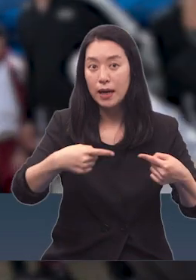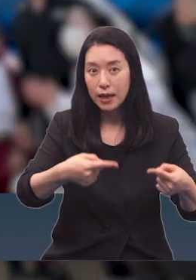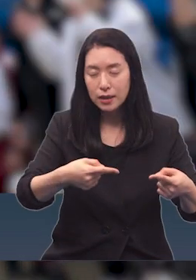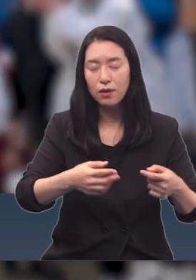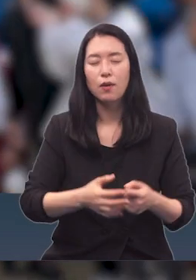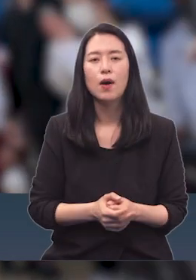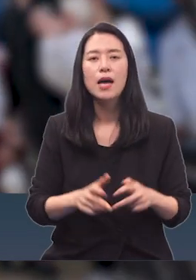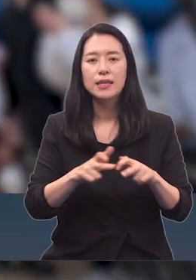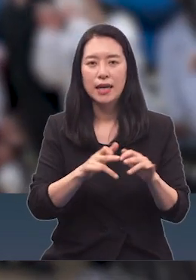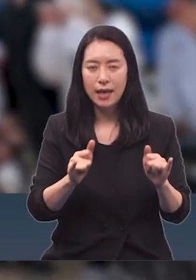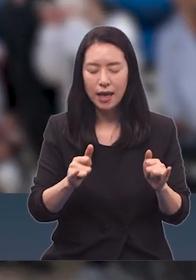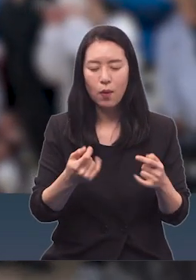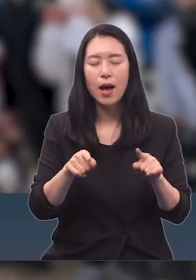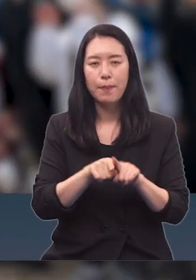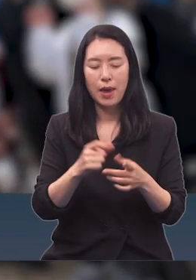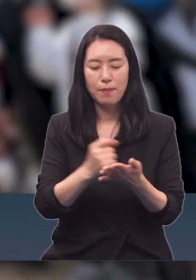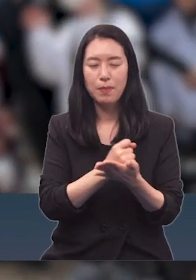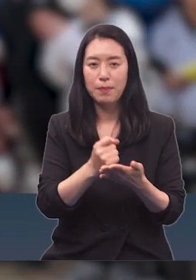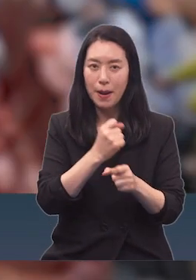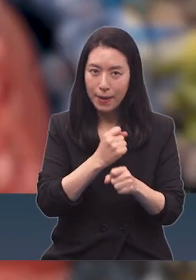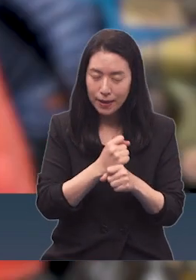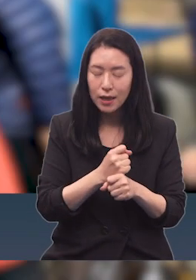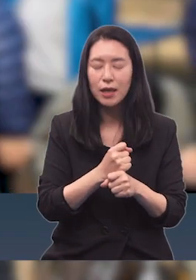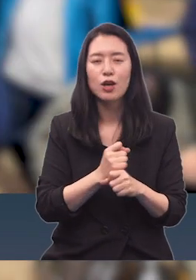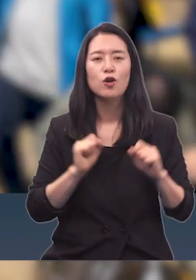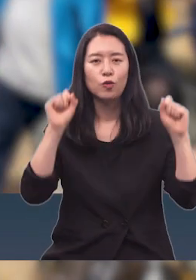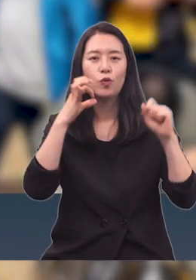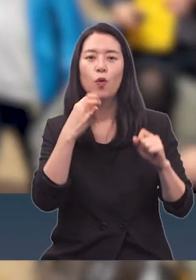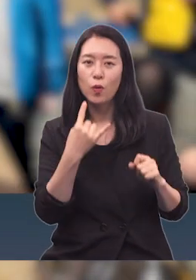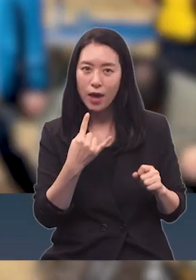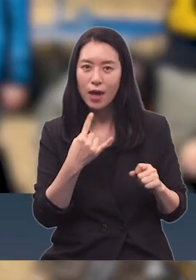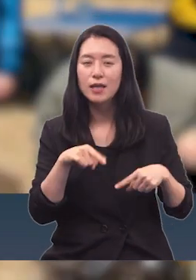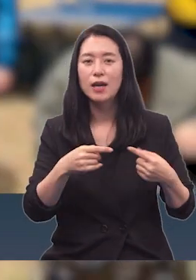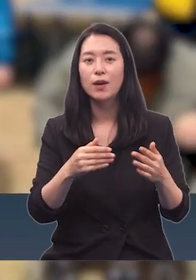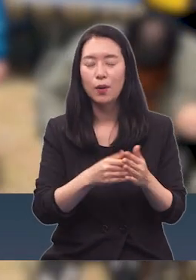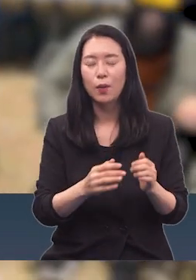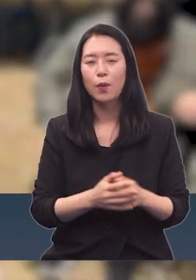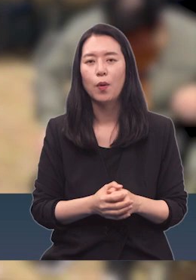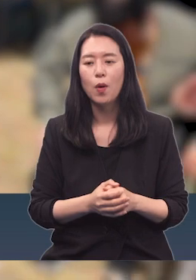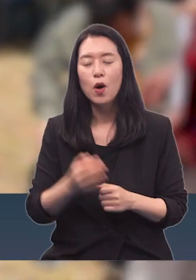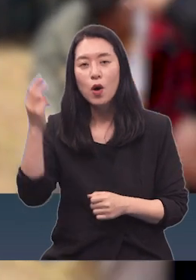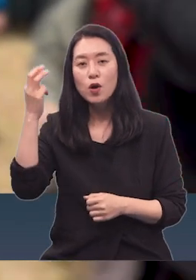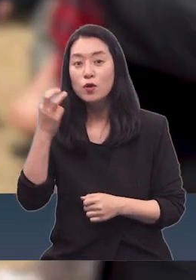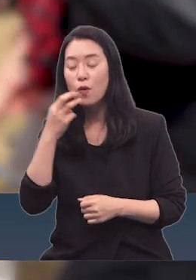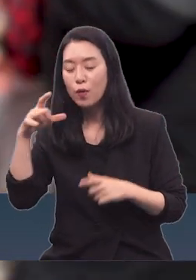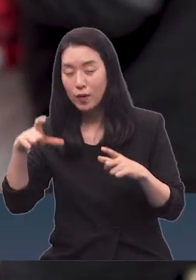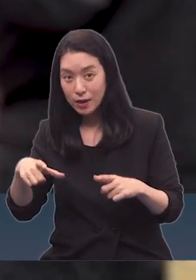가운데 장애인들과 비빔밥 만들기 명랑동행 운동회가 진행됐으며